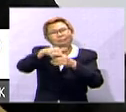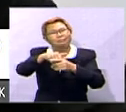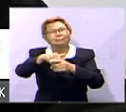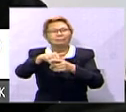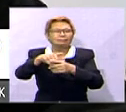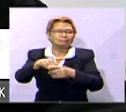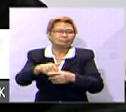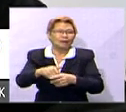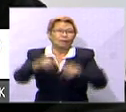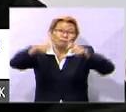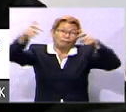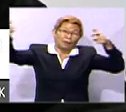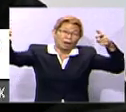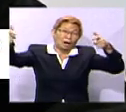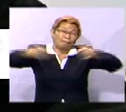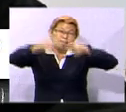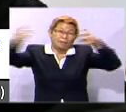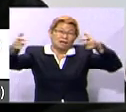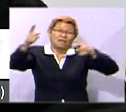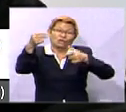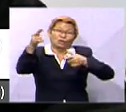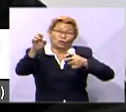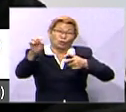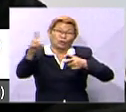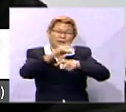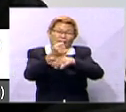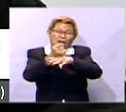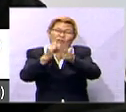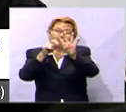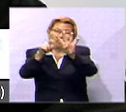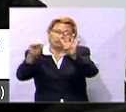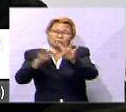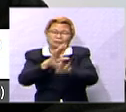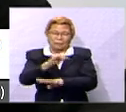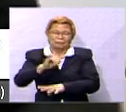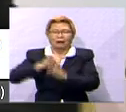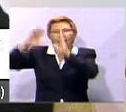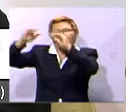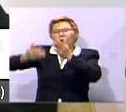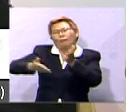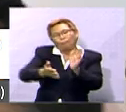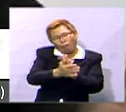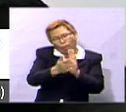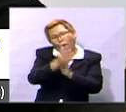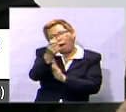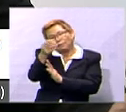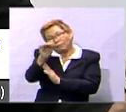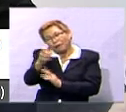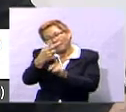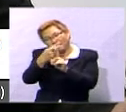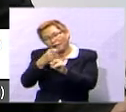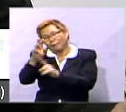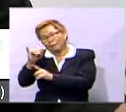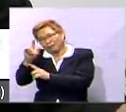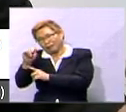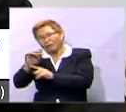situasi megatrends dan industri 4.0 ini. Dan harapan saya permohonan daripada SME Corp, daripada MITI